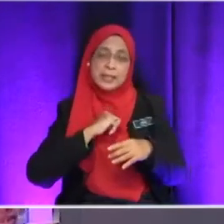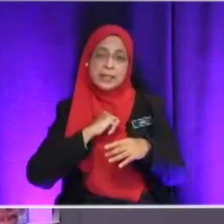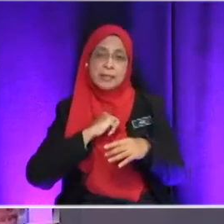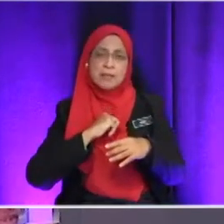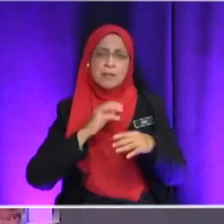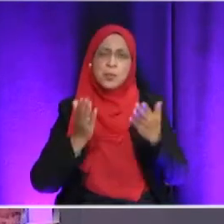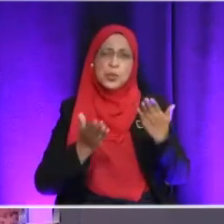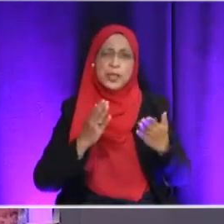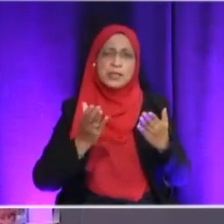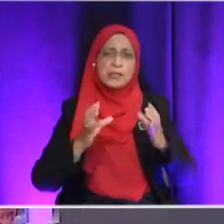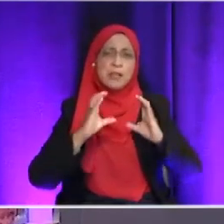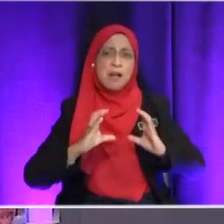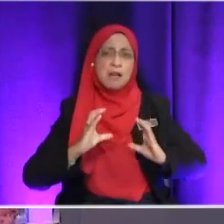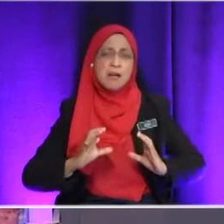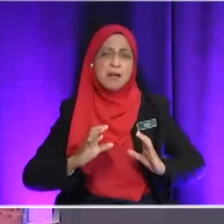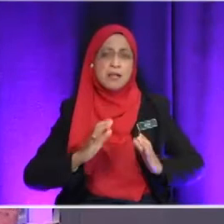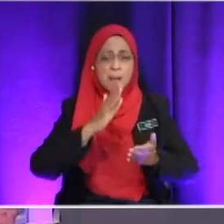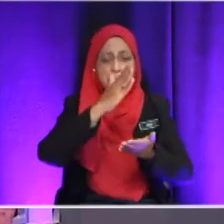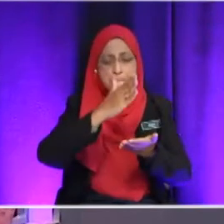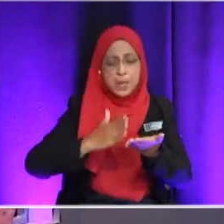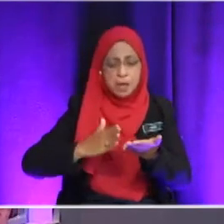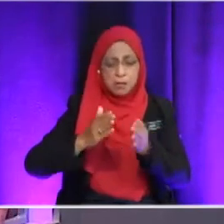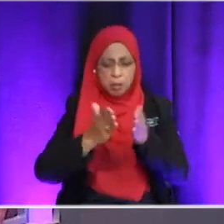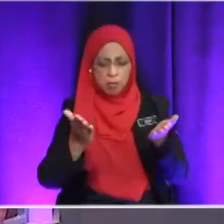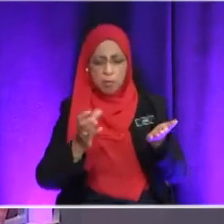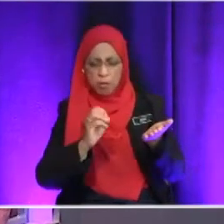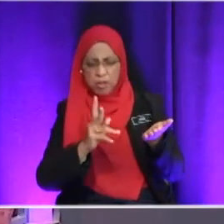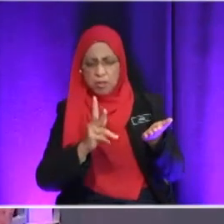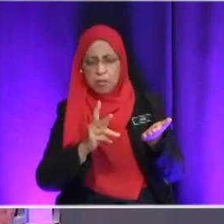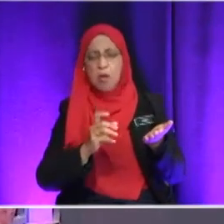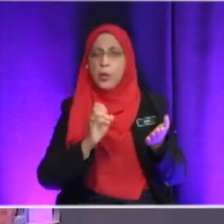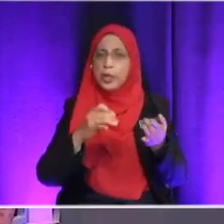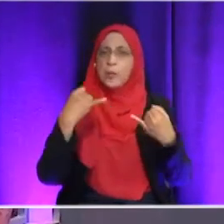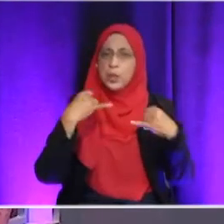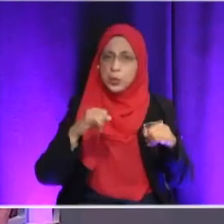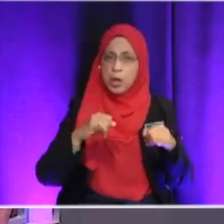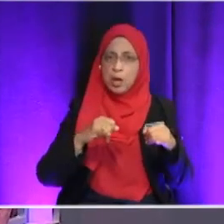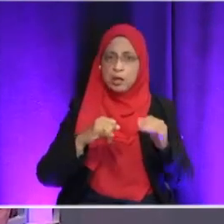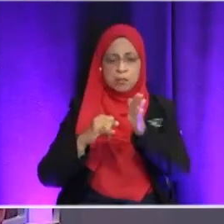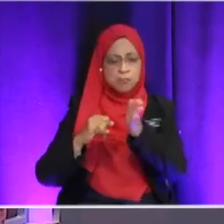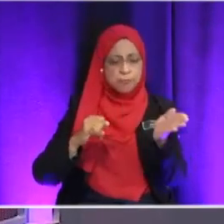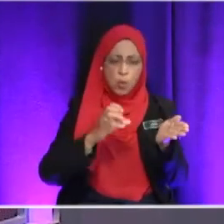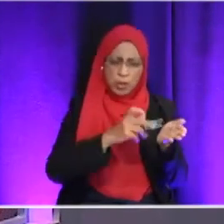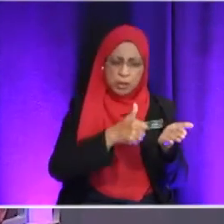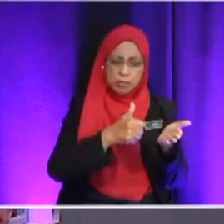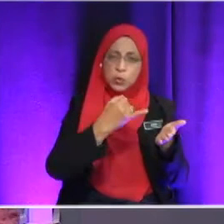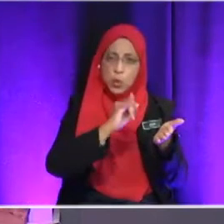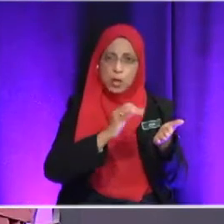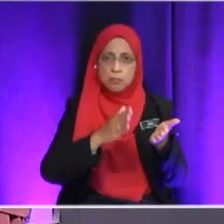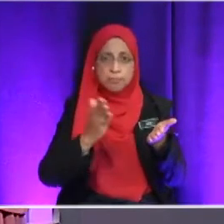sebelah Palu dengan pembalut tak boleh jual yang sebelah Tunjukkan